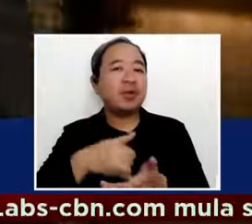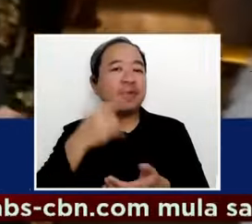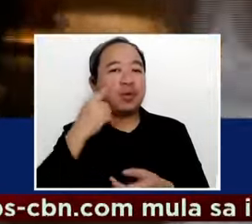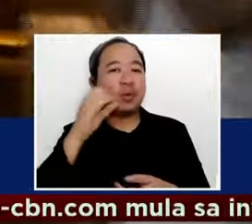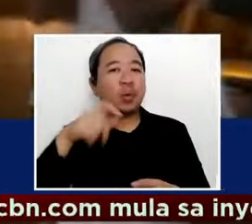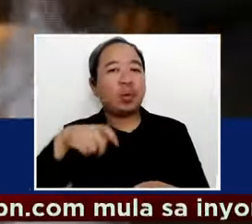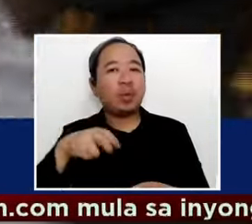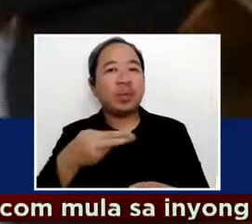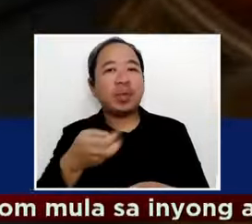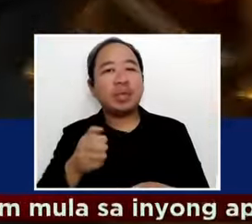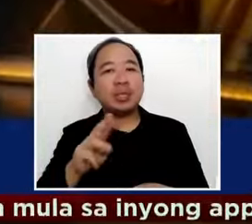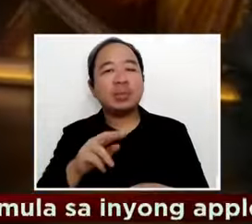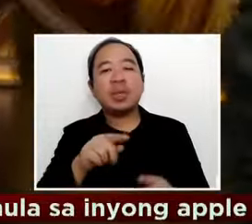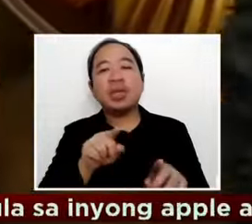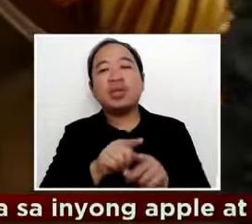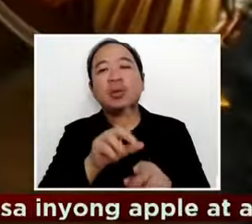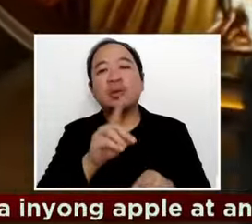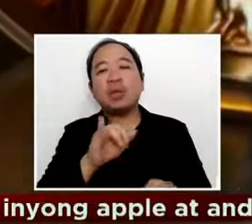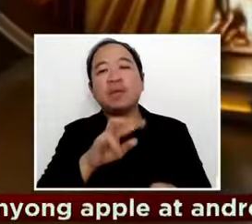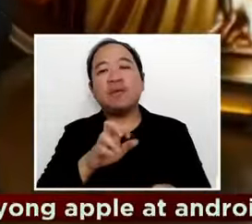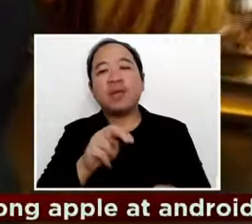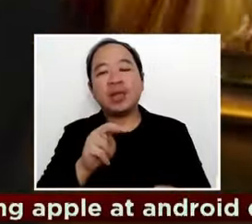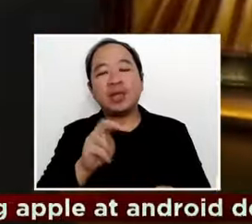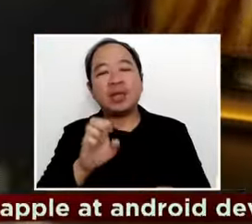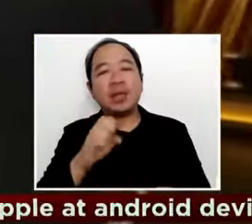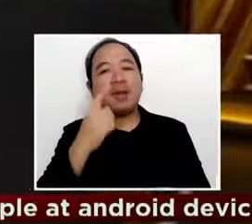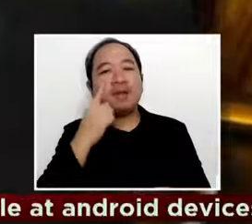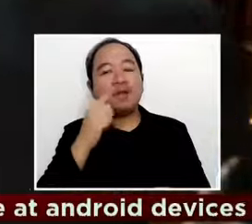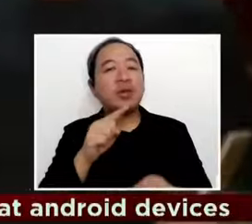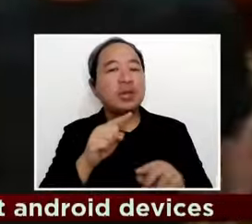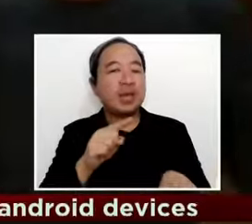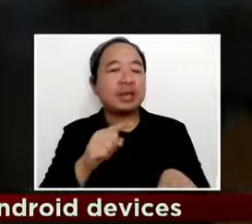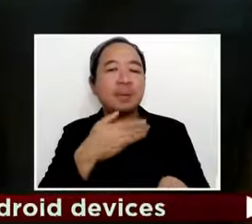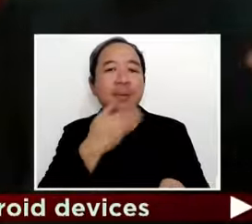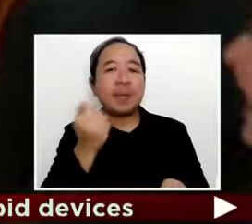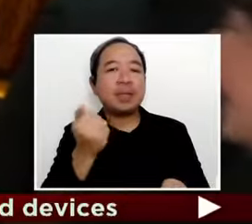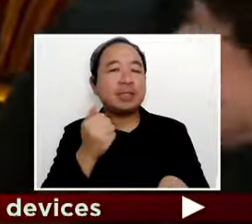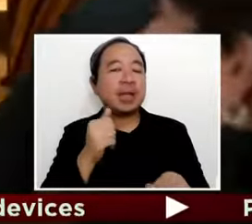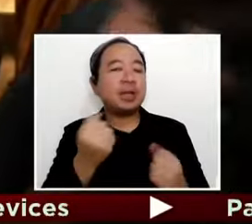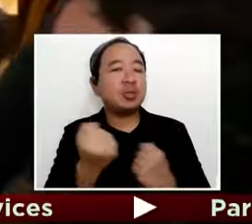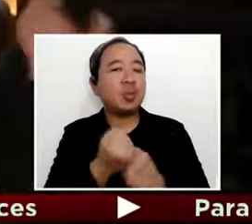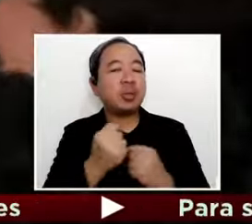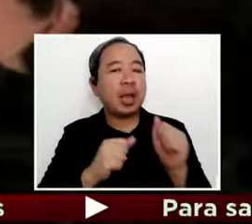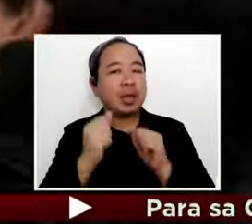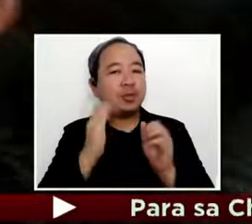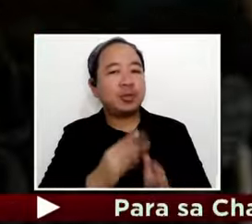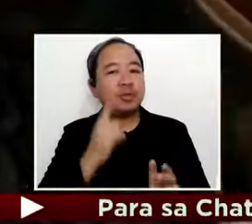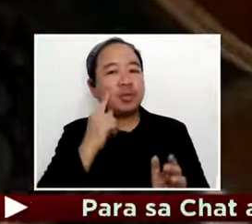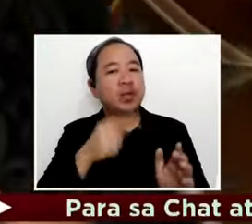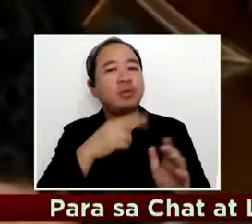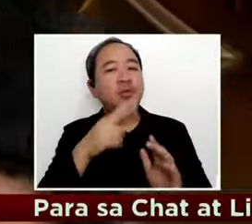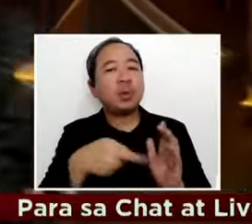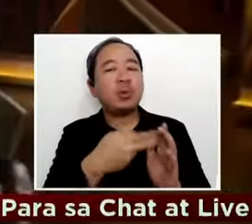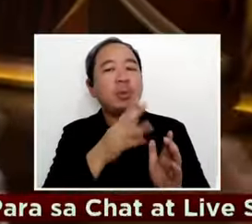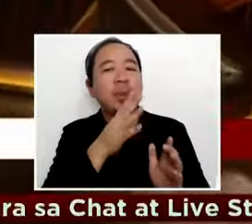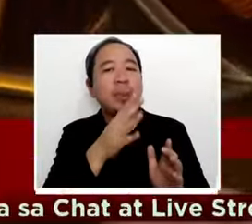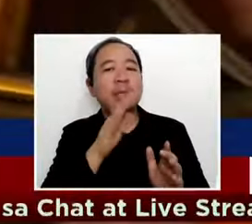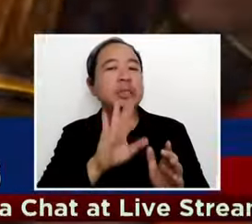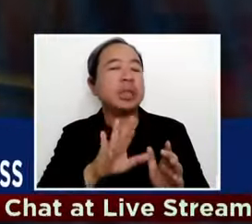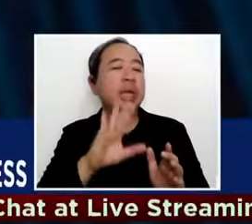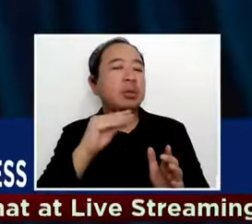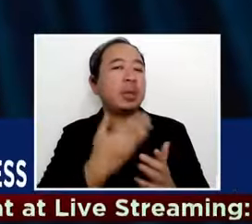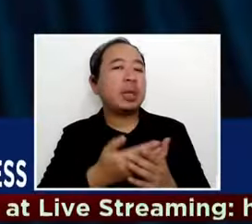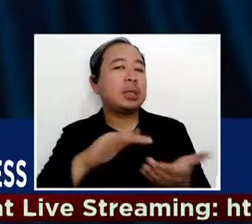si Divine Joy Randolph naman ang Best Supporting Actress para sa kanyang madamdaming pagganap bilang ina na namatayan ng anak sa The